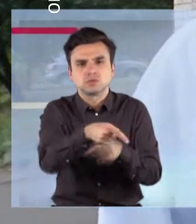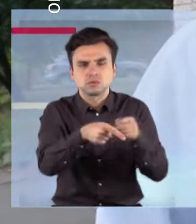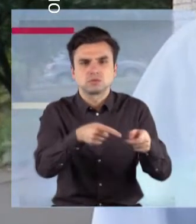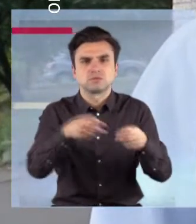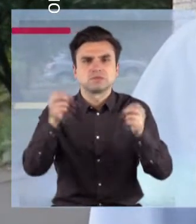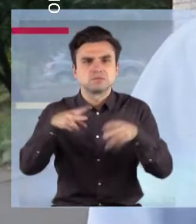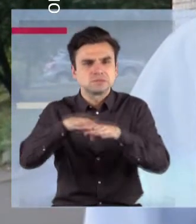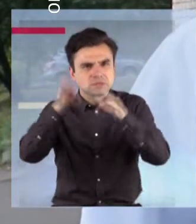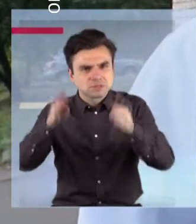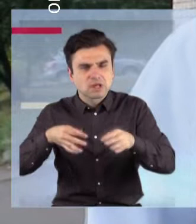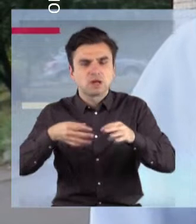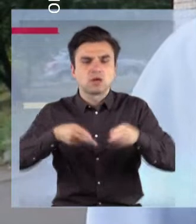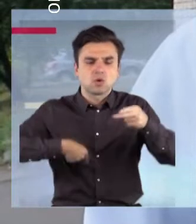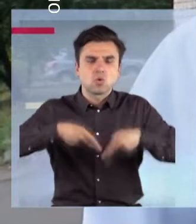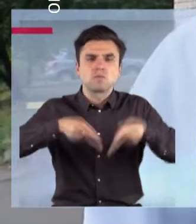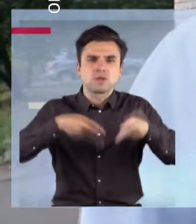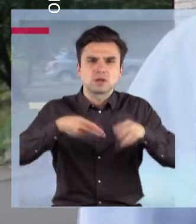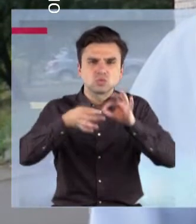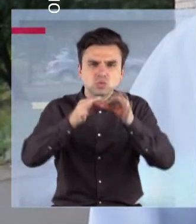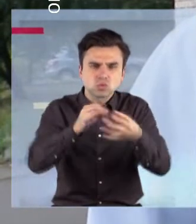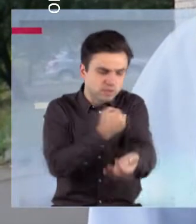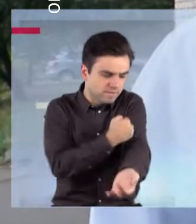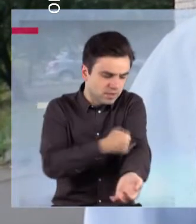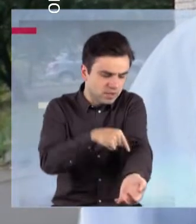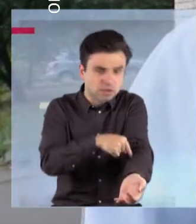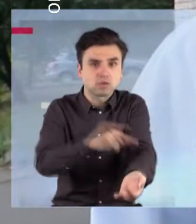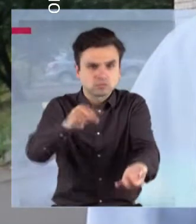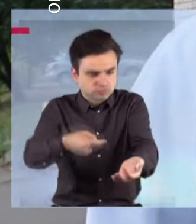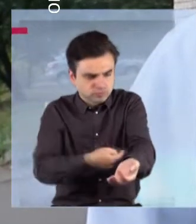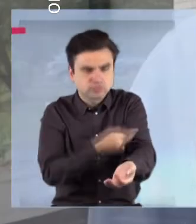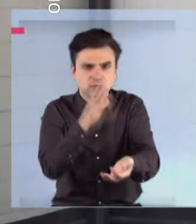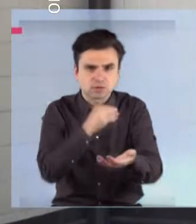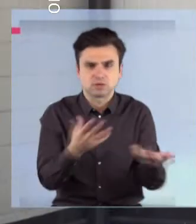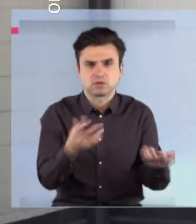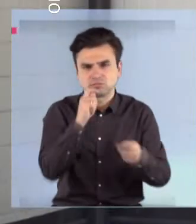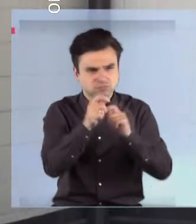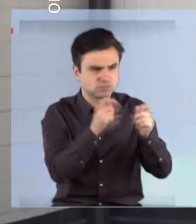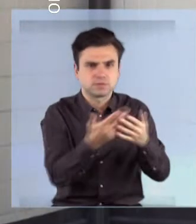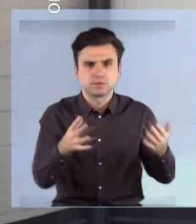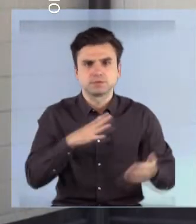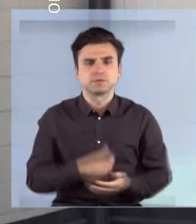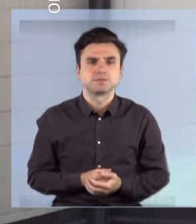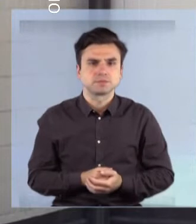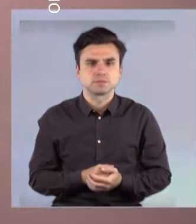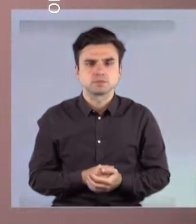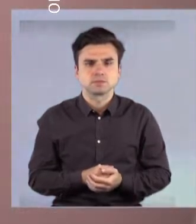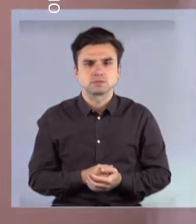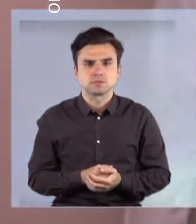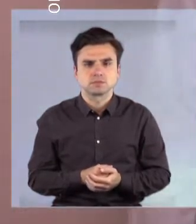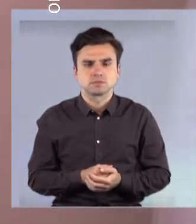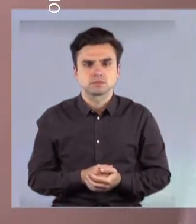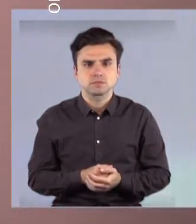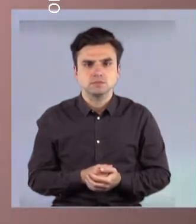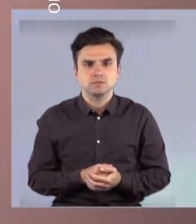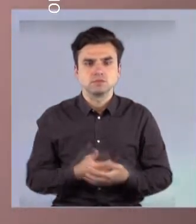яке ми закуповуємо завдяки втручанню Костянтина Глібовича. Нагадаємо, влітку завдяки команді